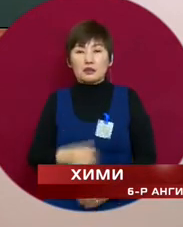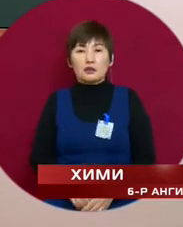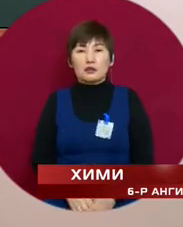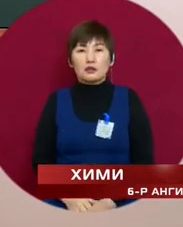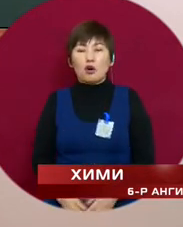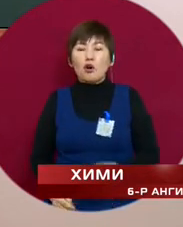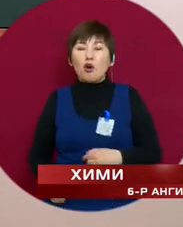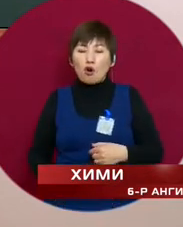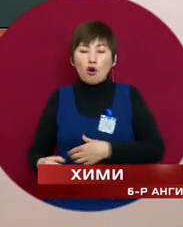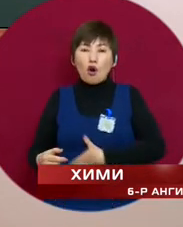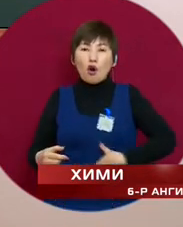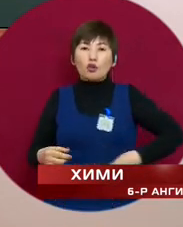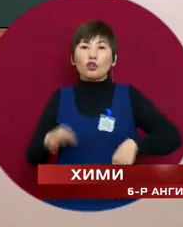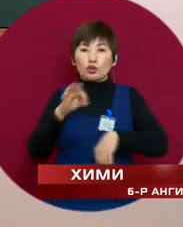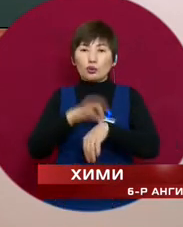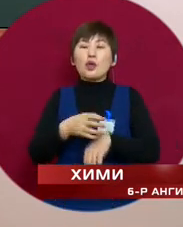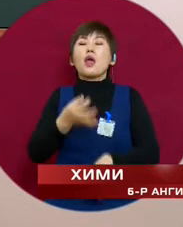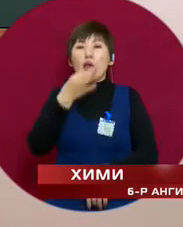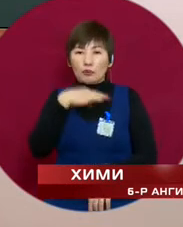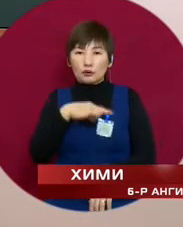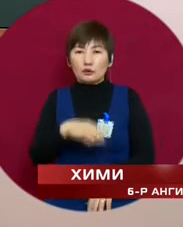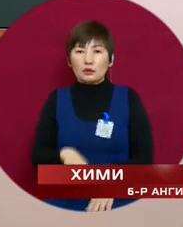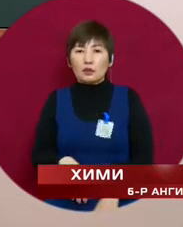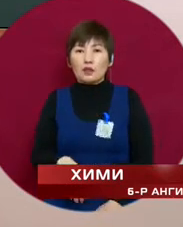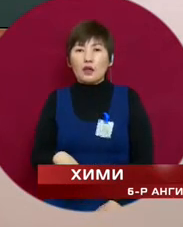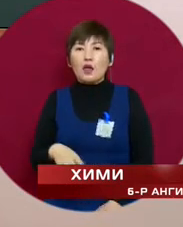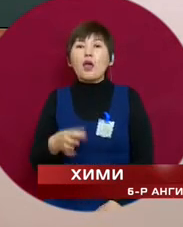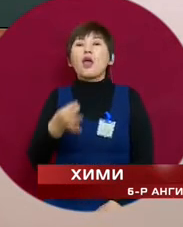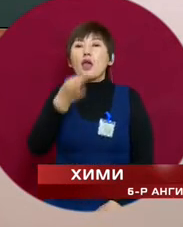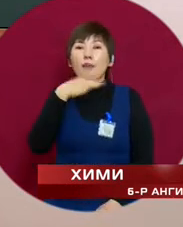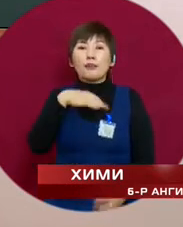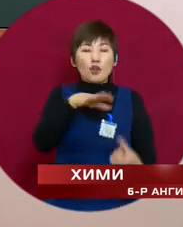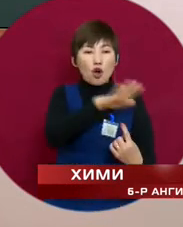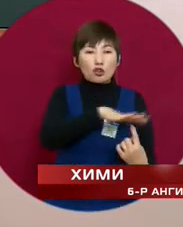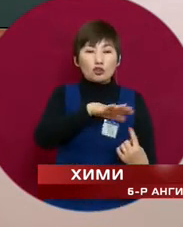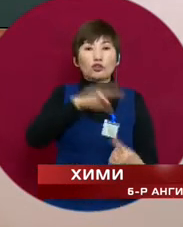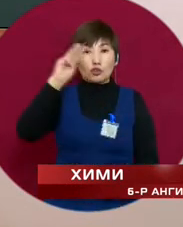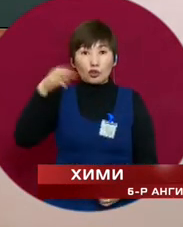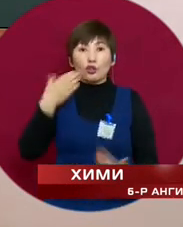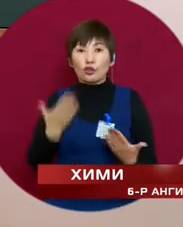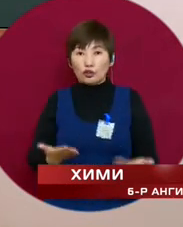За ходоод өвдсөн хүн ийм уудаг. Тэгвэл бүгдээрээ ходоодны эмний орчинг тодорхойлцгаая.